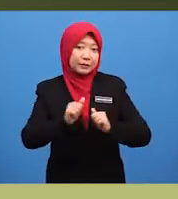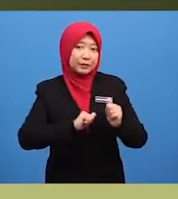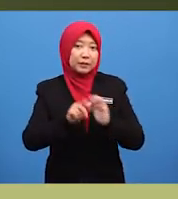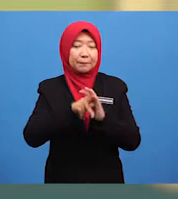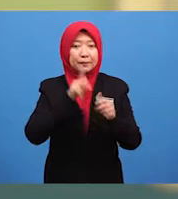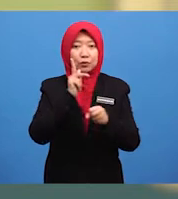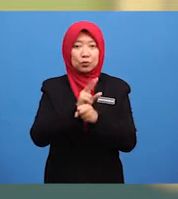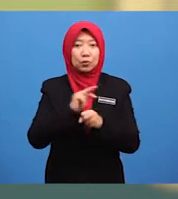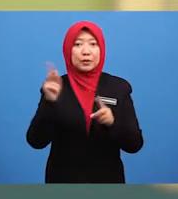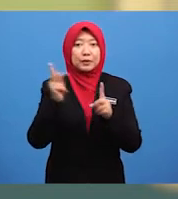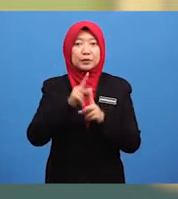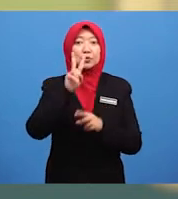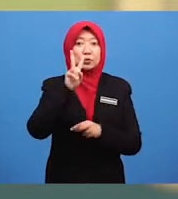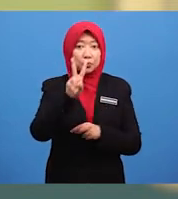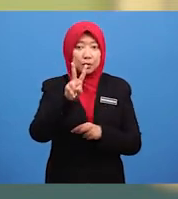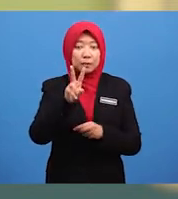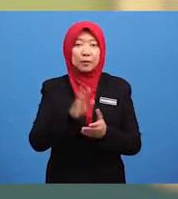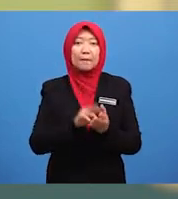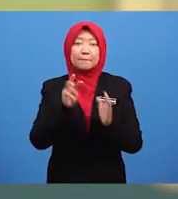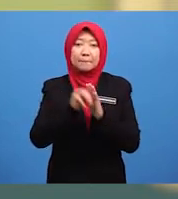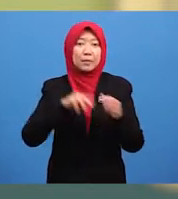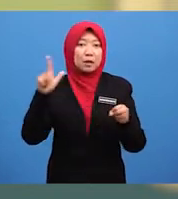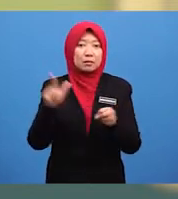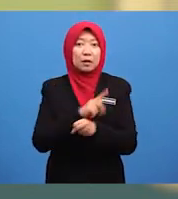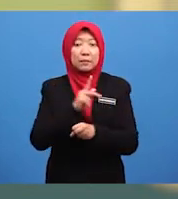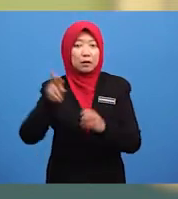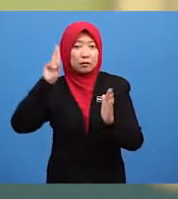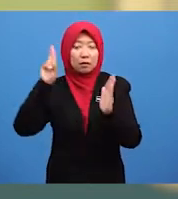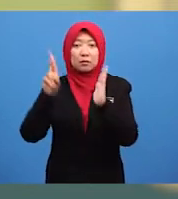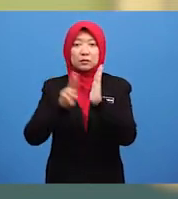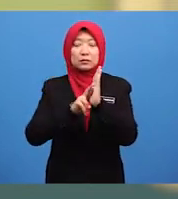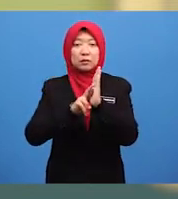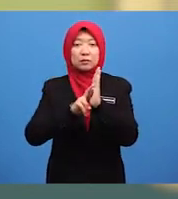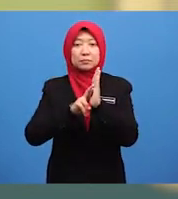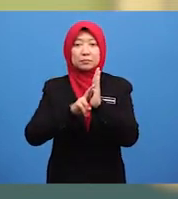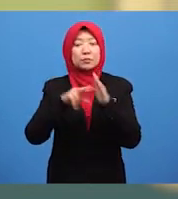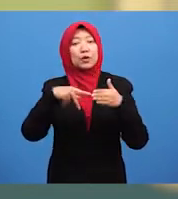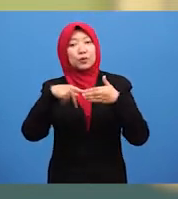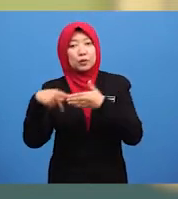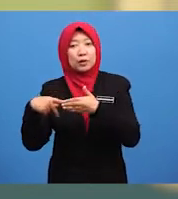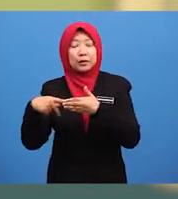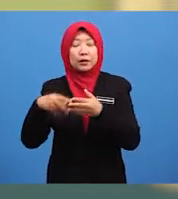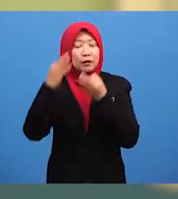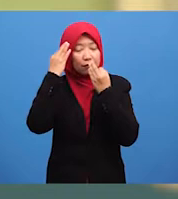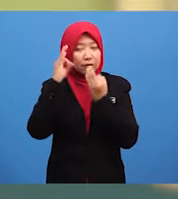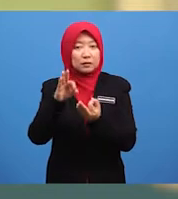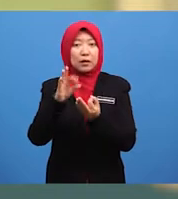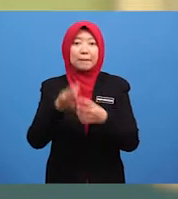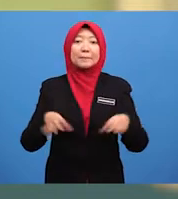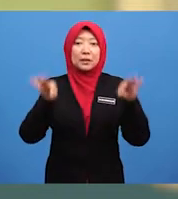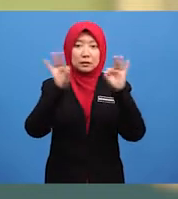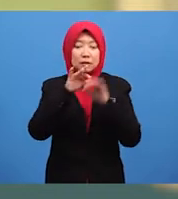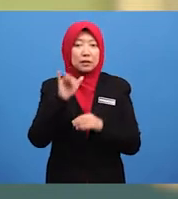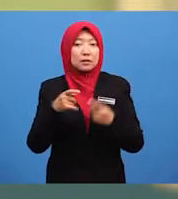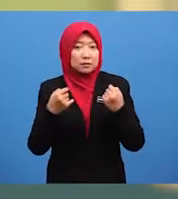kedua, iaitu melengkapkan rajah berpandukan fakta yang penting yang telah